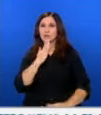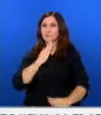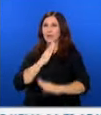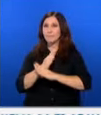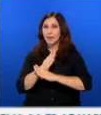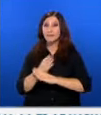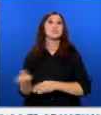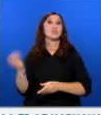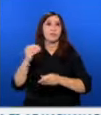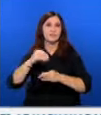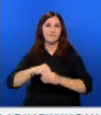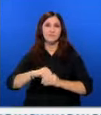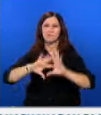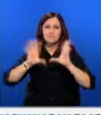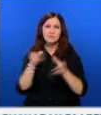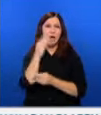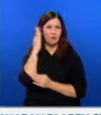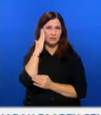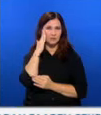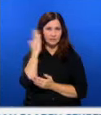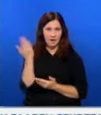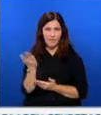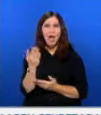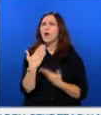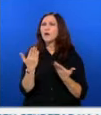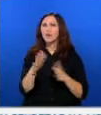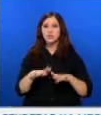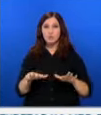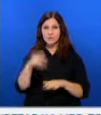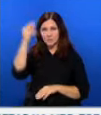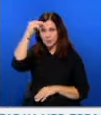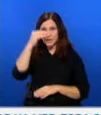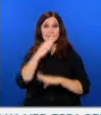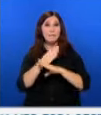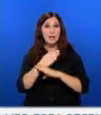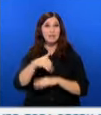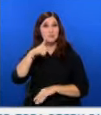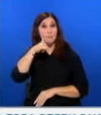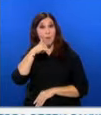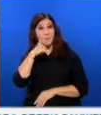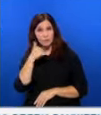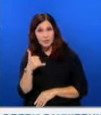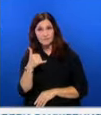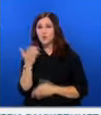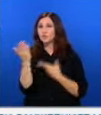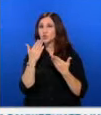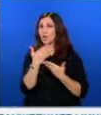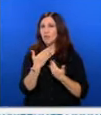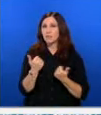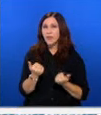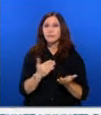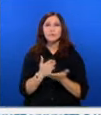година забраната ще бъде въведена в цяла Франция. Каква е ситуацията у нас? Забрана за мобилни телефони в училищата